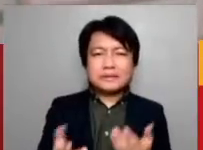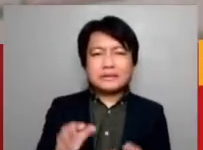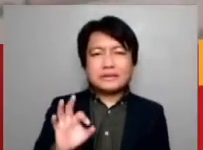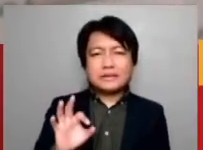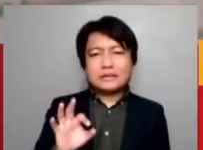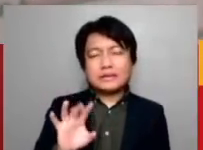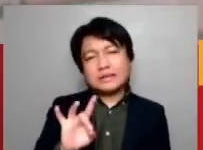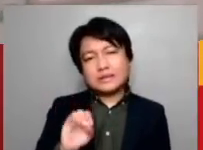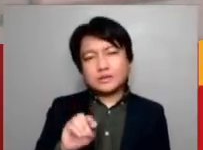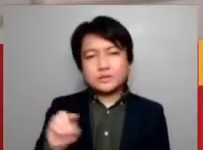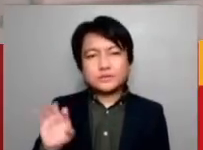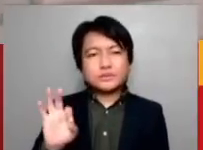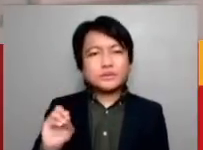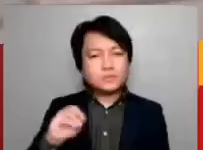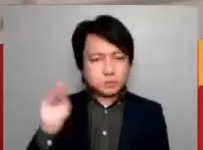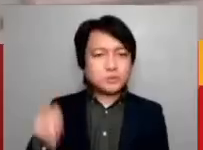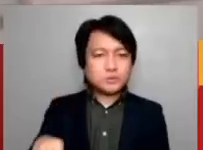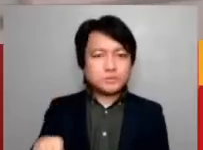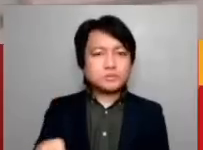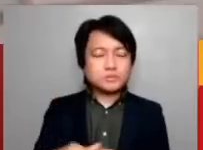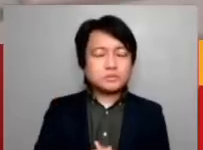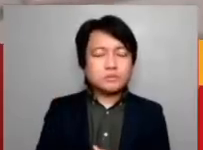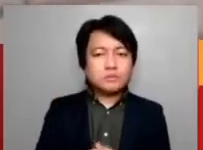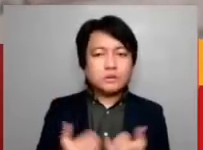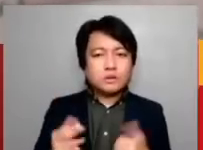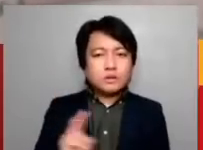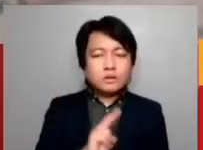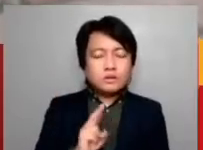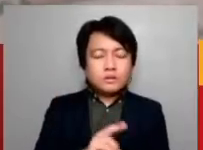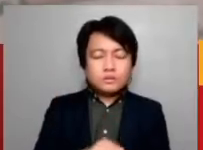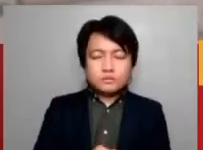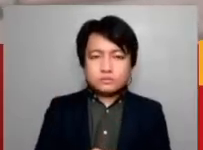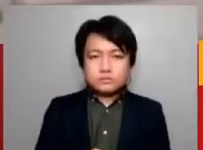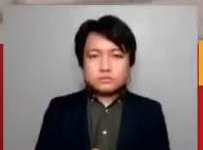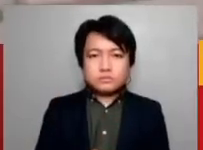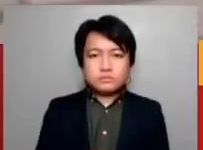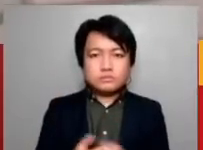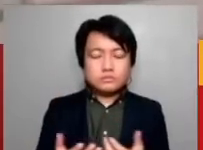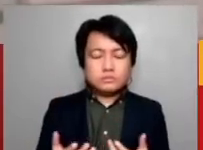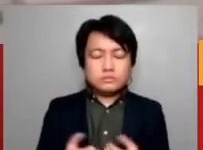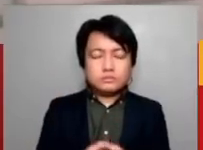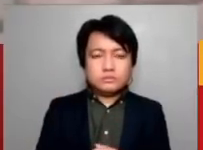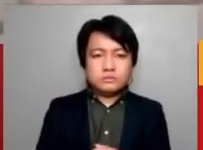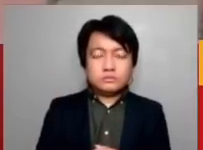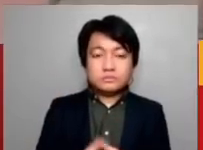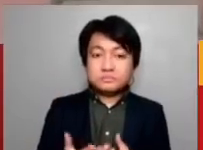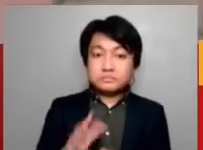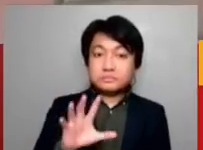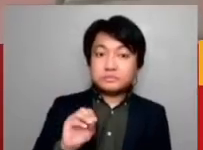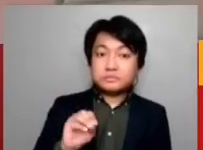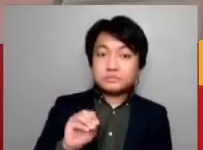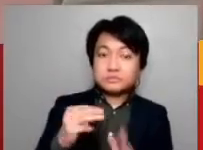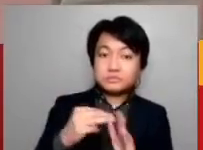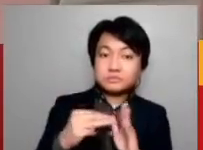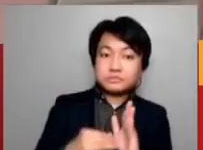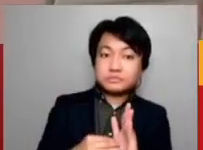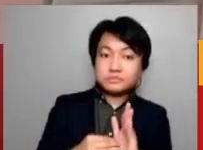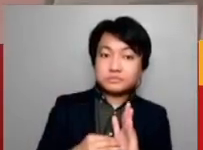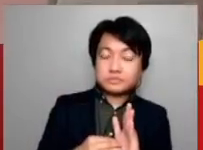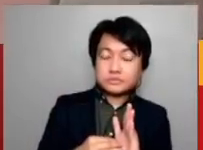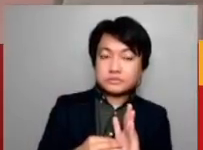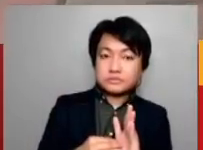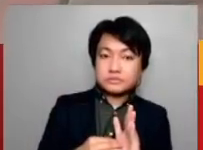na tayo ngayon. Kung sasabihin natin mga around 50 million is non-active SIM cards